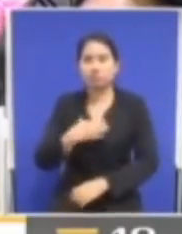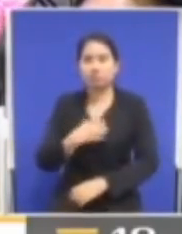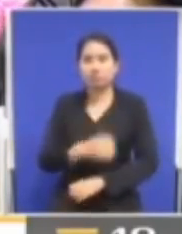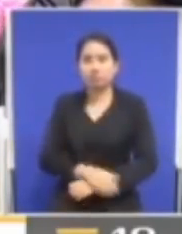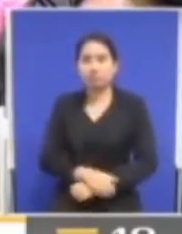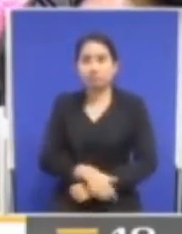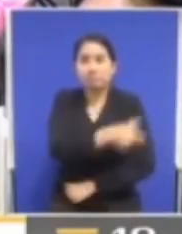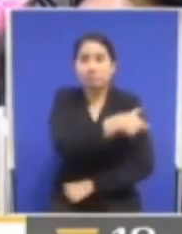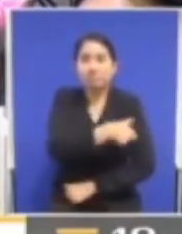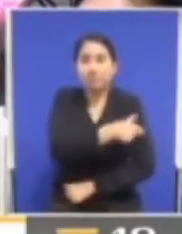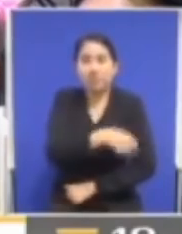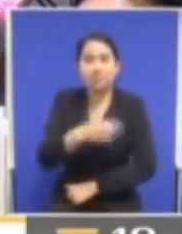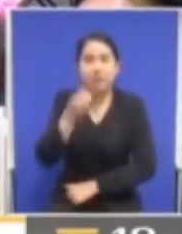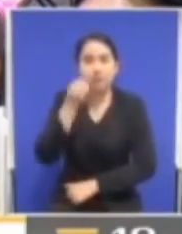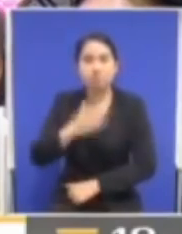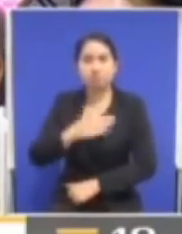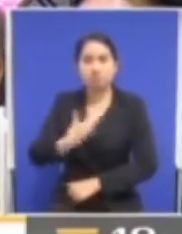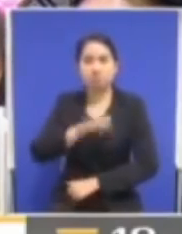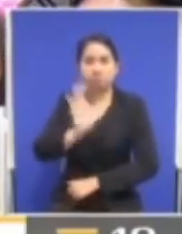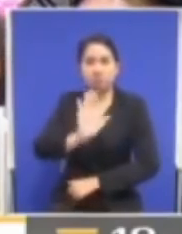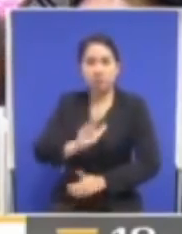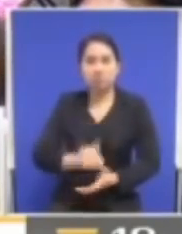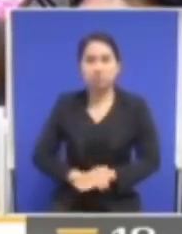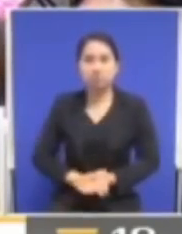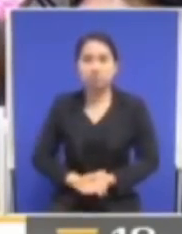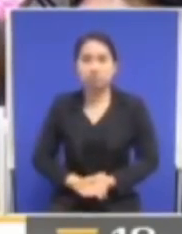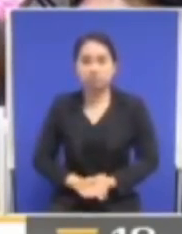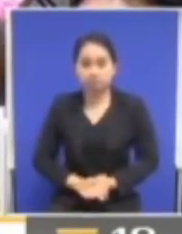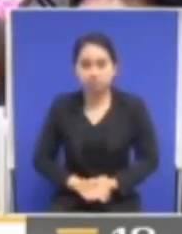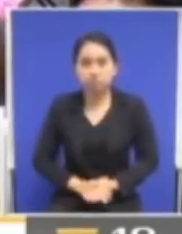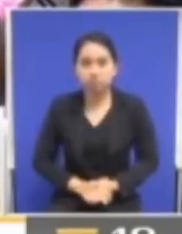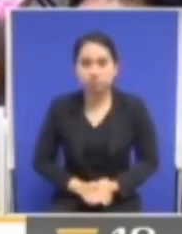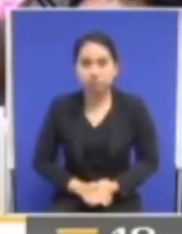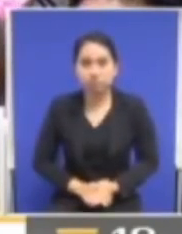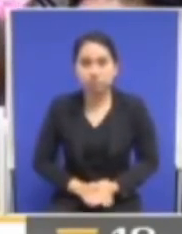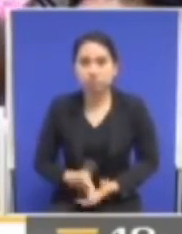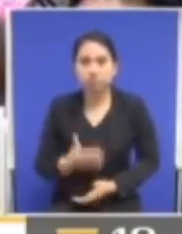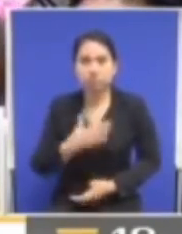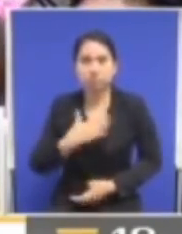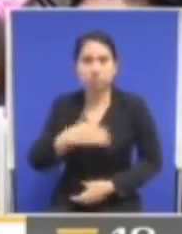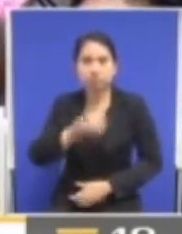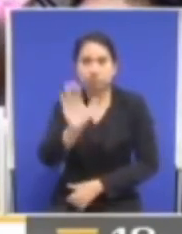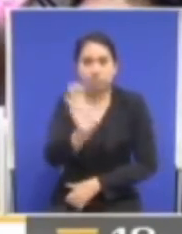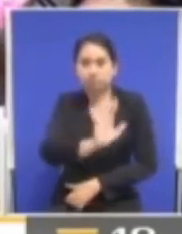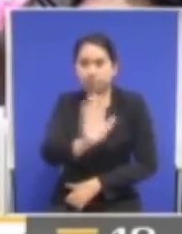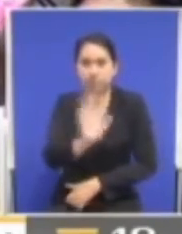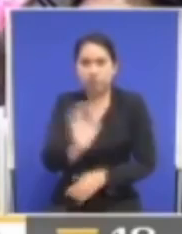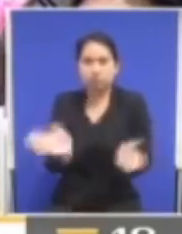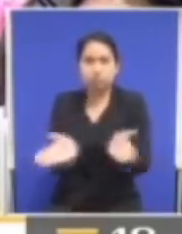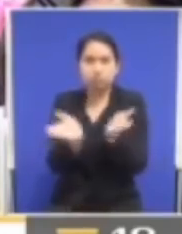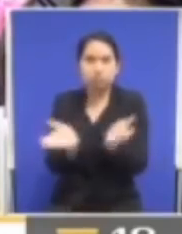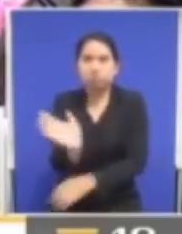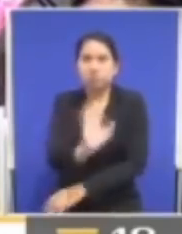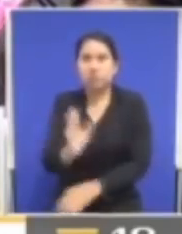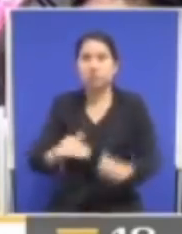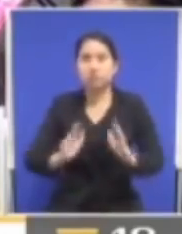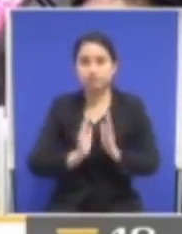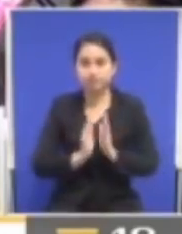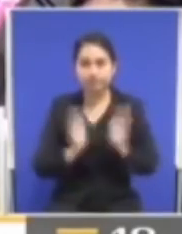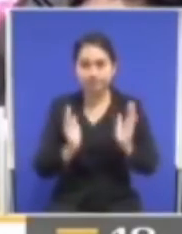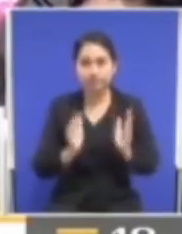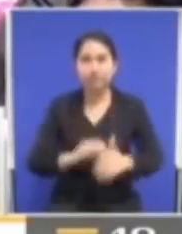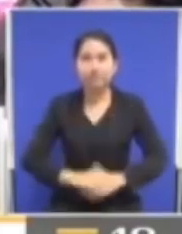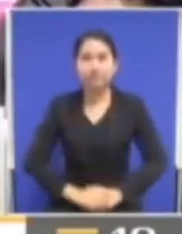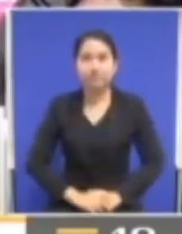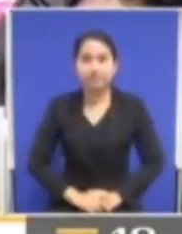เดี๋ยวด่าคนมาหาผมกระเจิดกระเจิงไปหมดนะครับผมไม่สนับสนุนได้ครับ ขอบพระคุณครับท่านประธานครับ